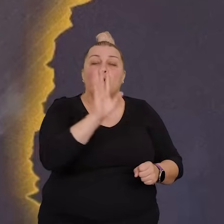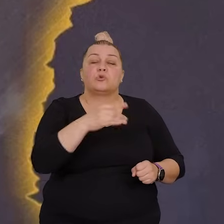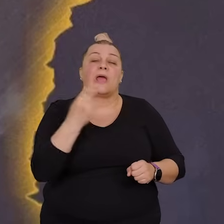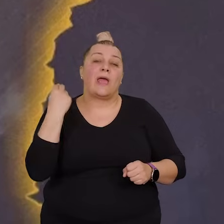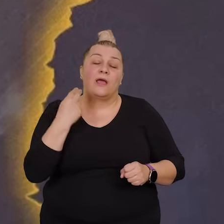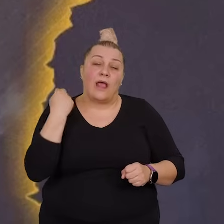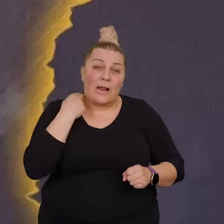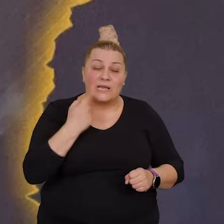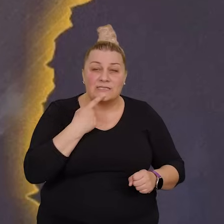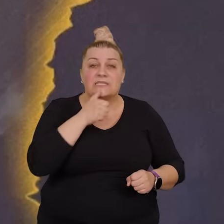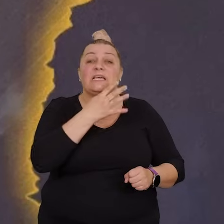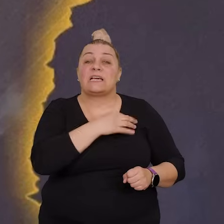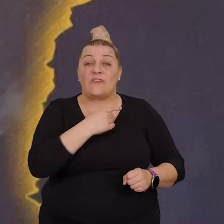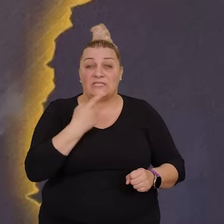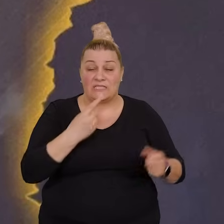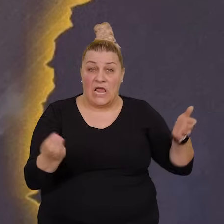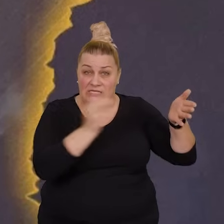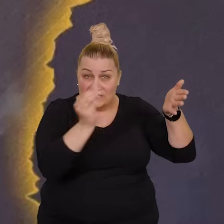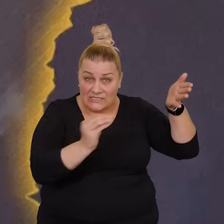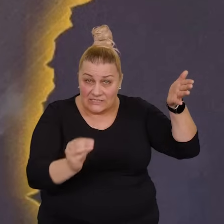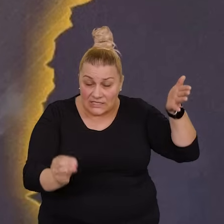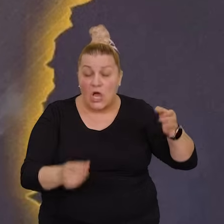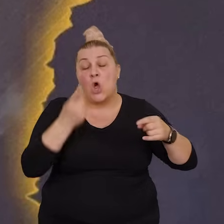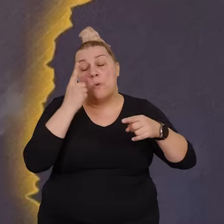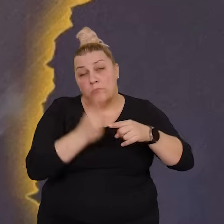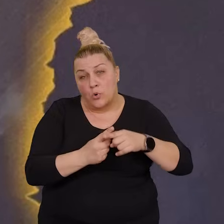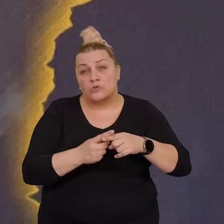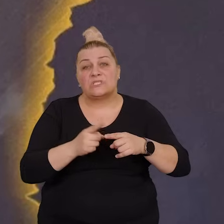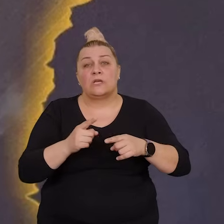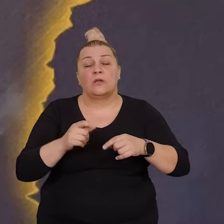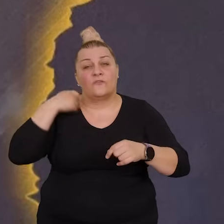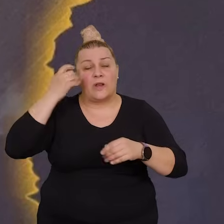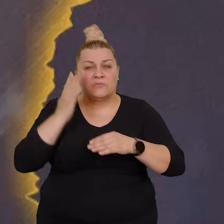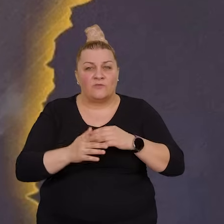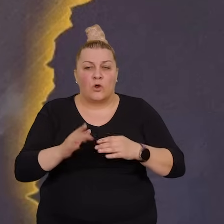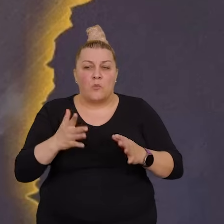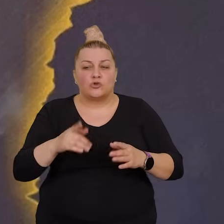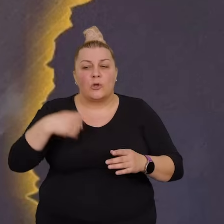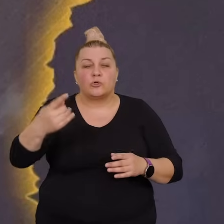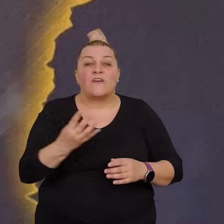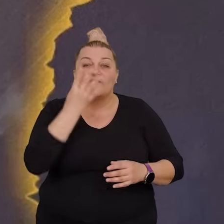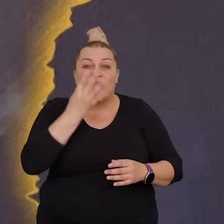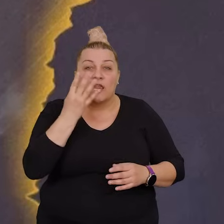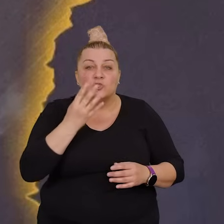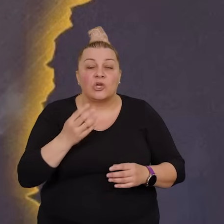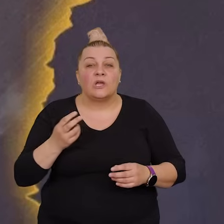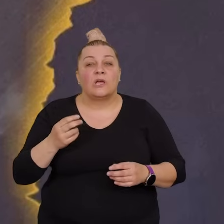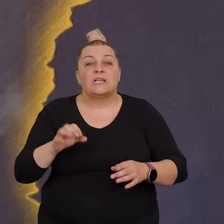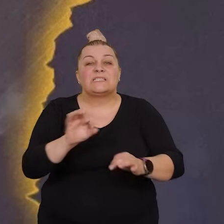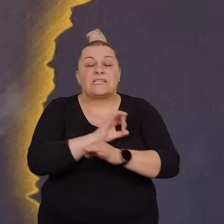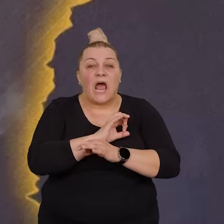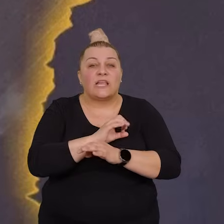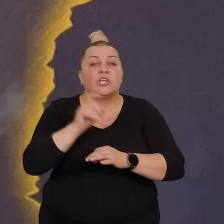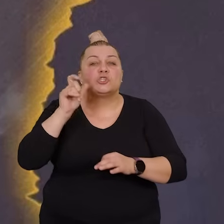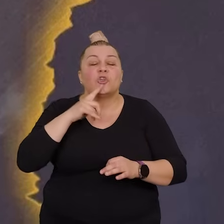na hrvatskom. Drugo, završio sam film koji će biti premijera, ja mislim, u veljači. Naslov filma je Stradanje Židova u